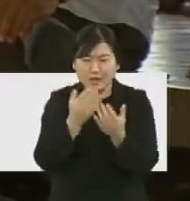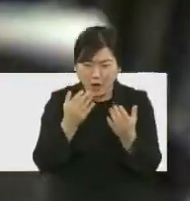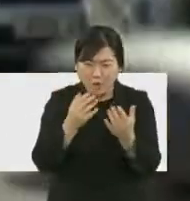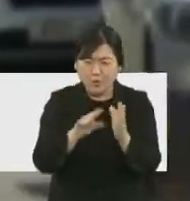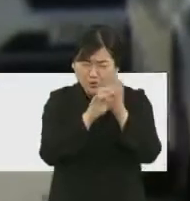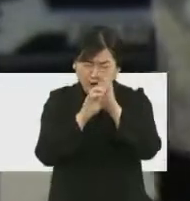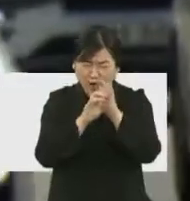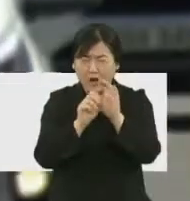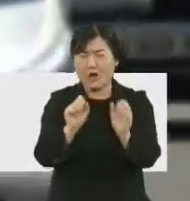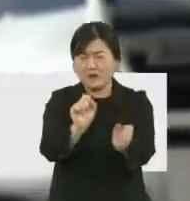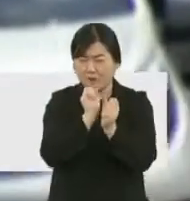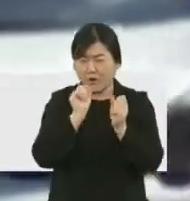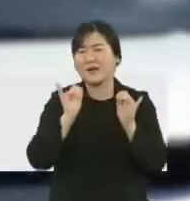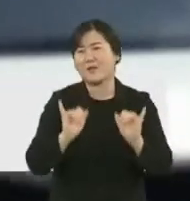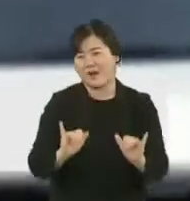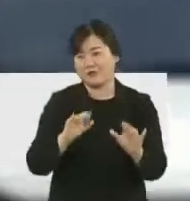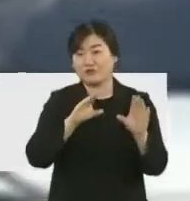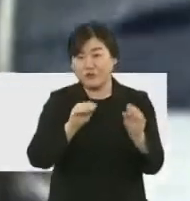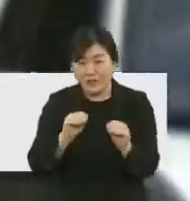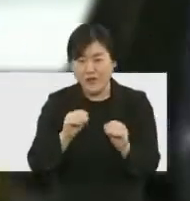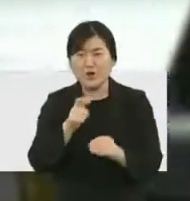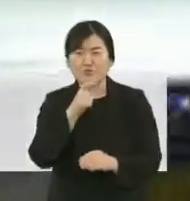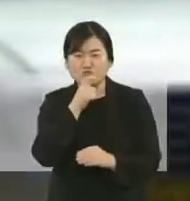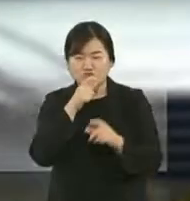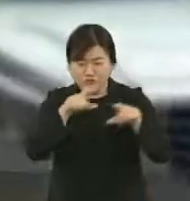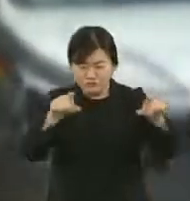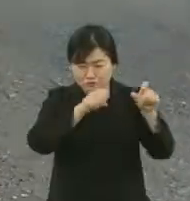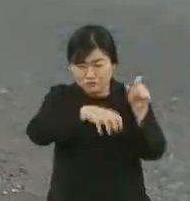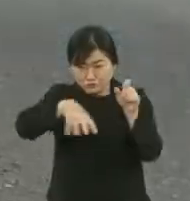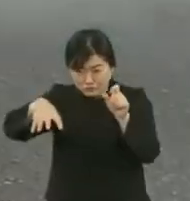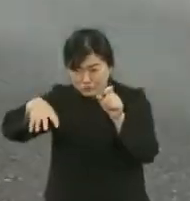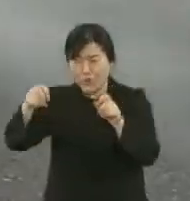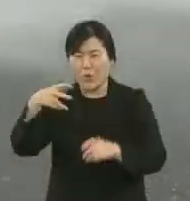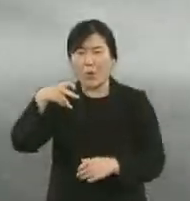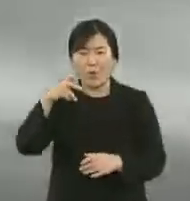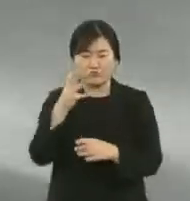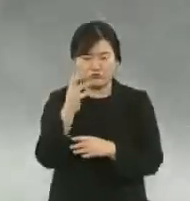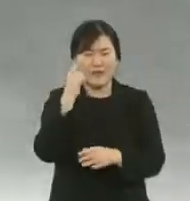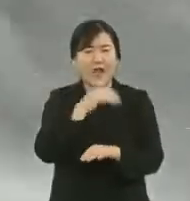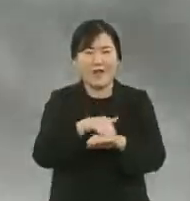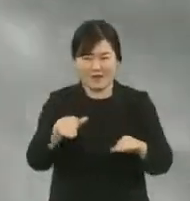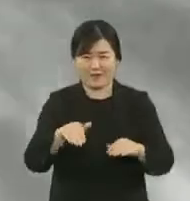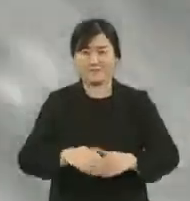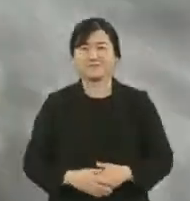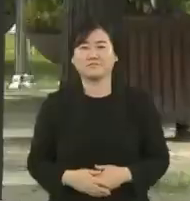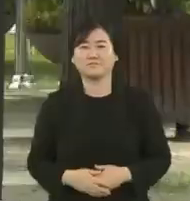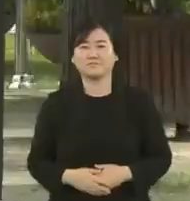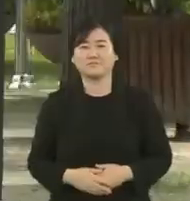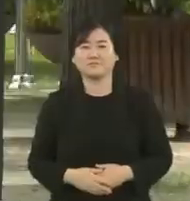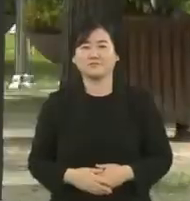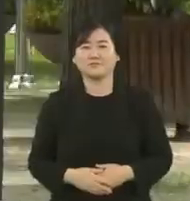알고 가명 우려로 운영을 중단했던 물 안개 분사 장치 쿨링 폭우도 가동 할 방침입니다